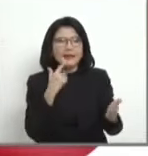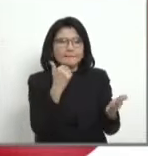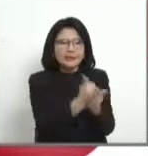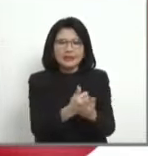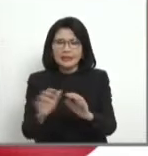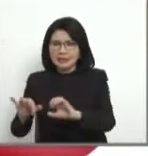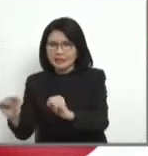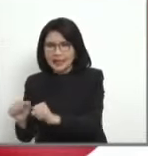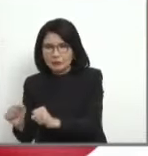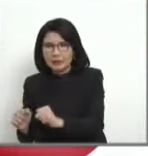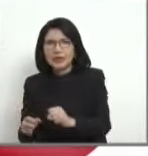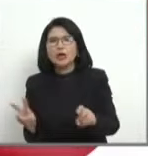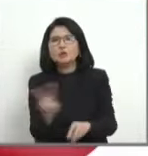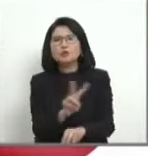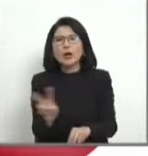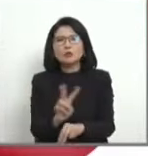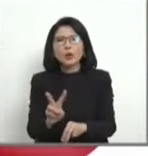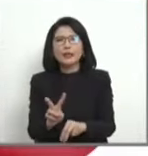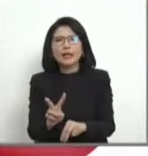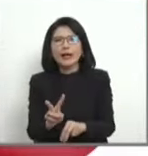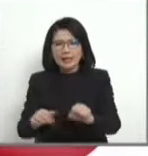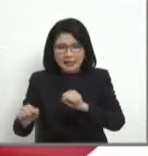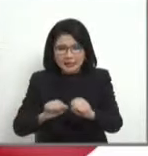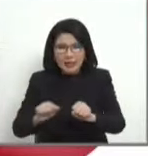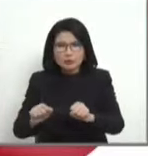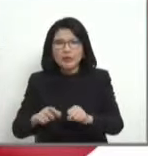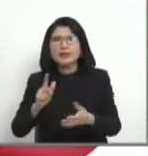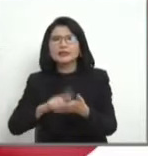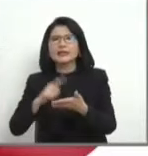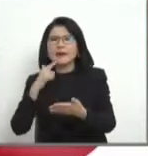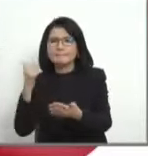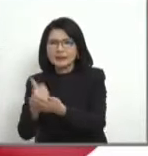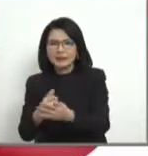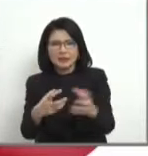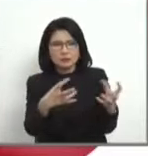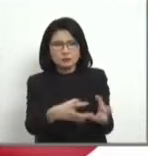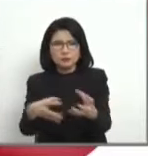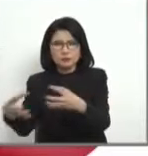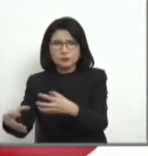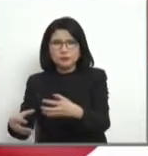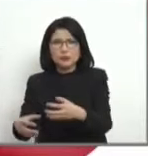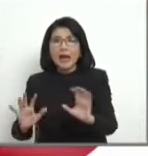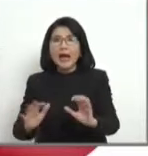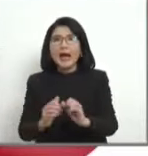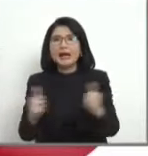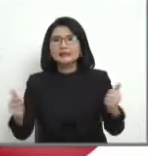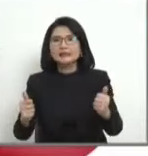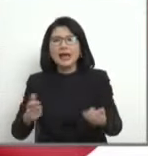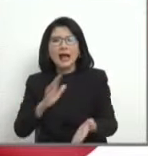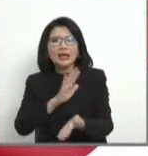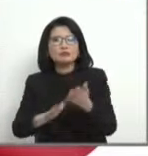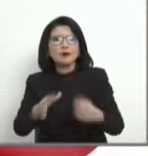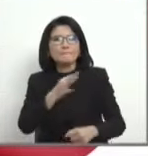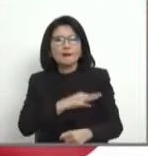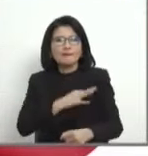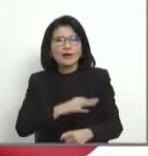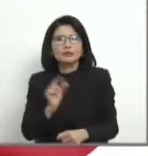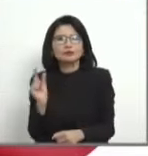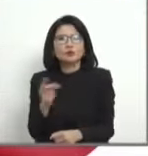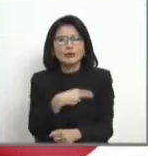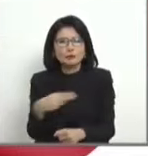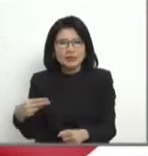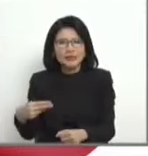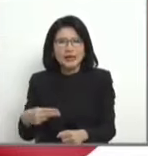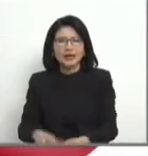mana? Yang dapat dua-duanya, yang urgen dan yang penting, supaya hasilnya bisa langsung kita manfaatkan untuk Indonesia.